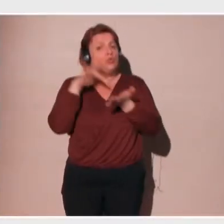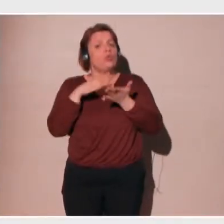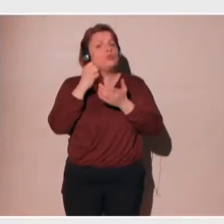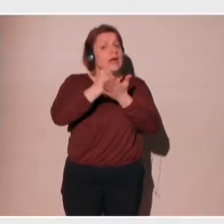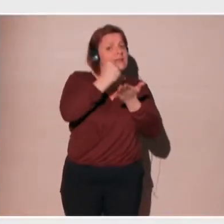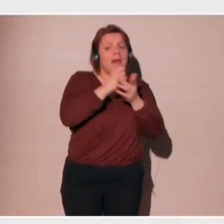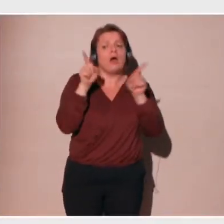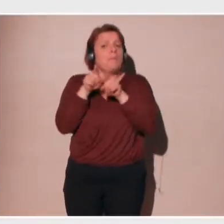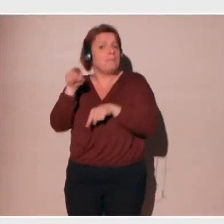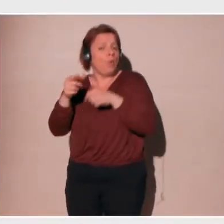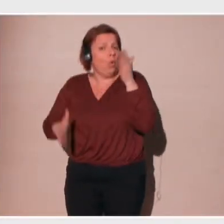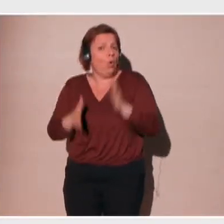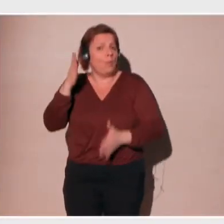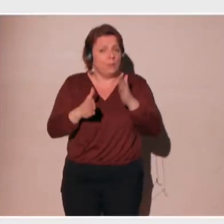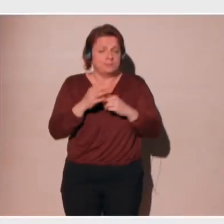Todai.